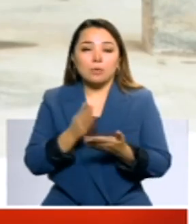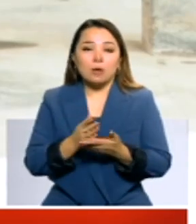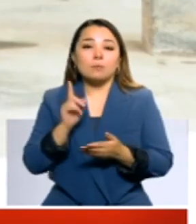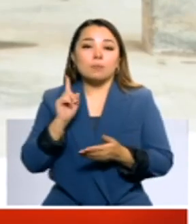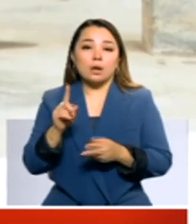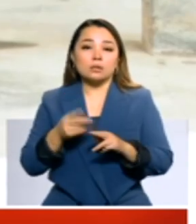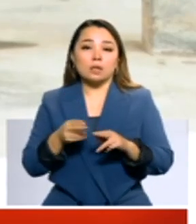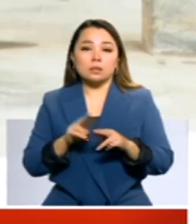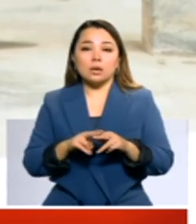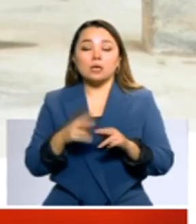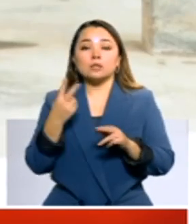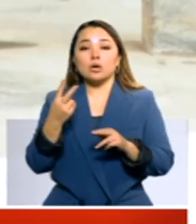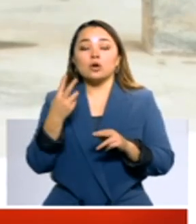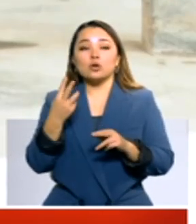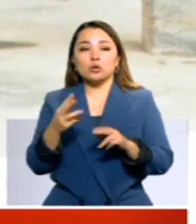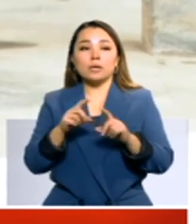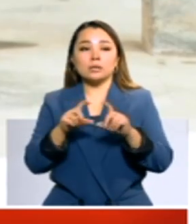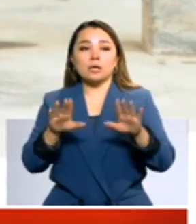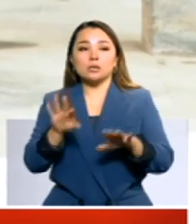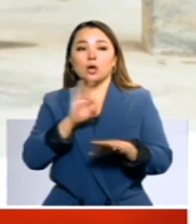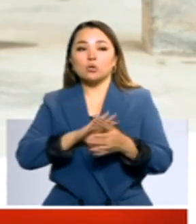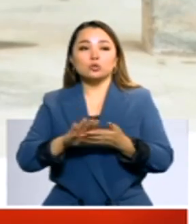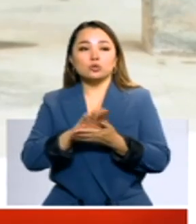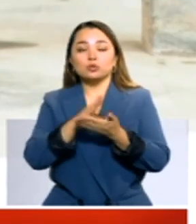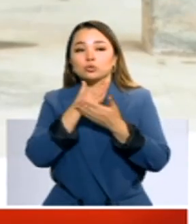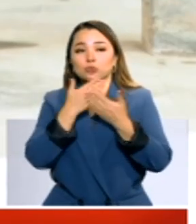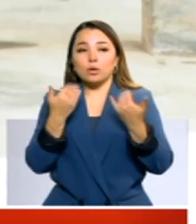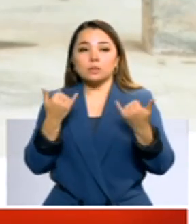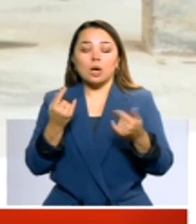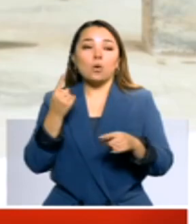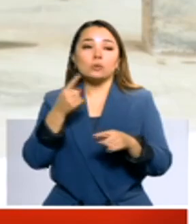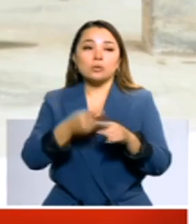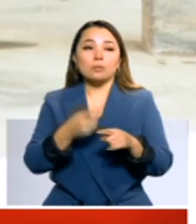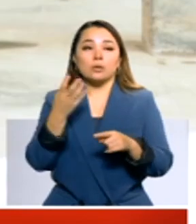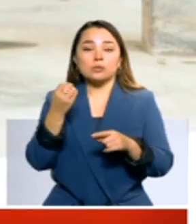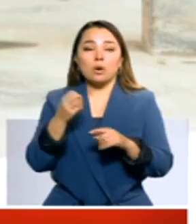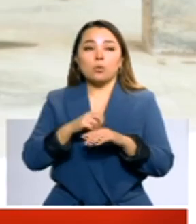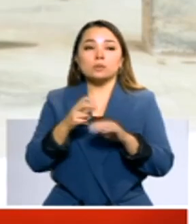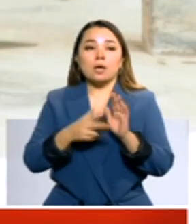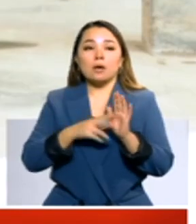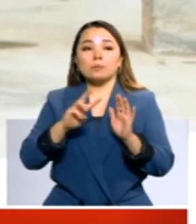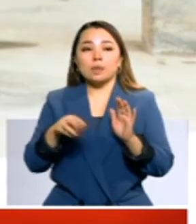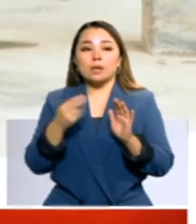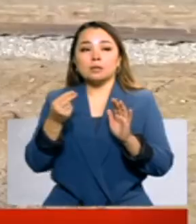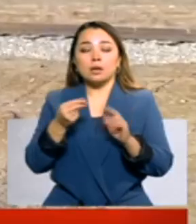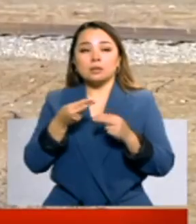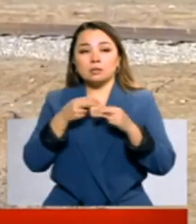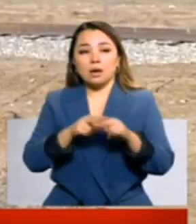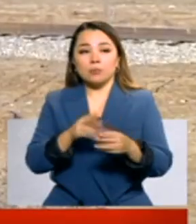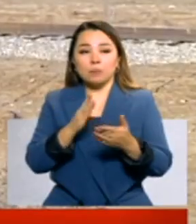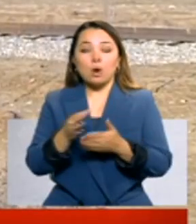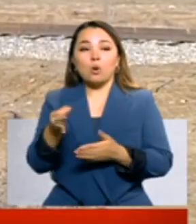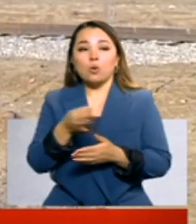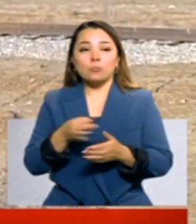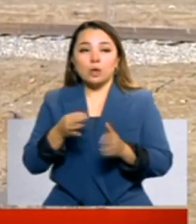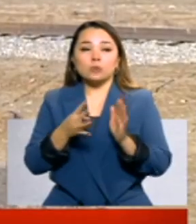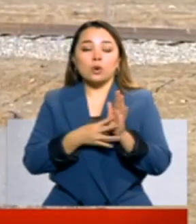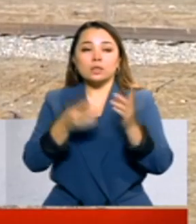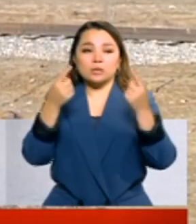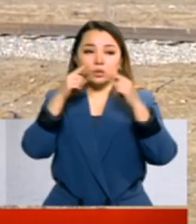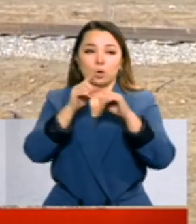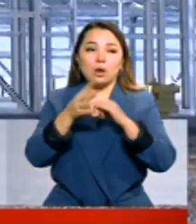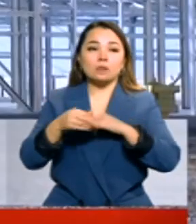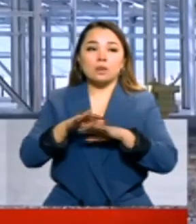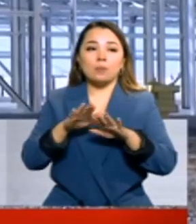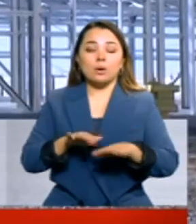алайда 73 нысан әзір қолда тапқан жоқ. Ол жерде қосымша біз тағы 18 миллиард теңге қаражат сұрап отырмыз. Облыста 9 индустриалды